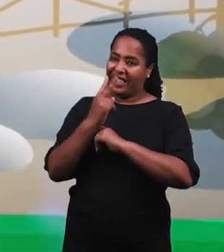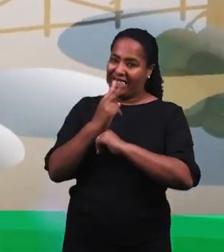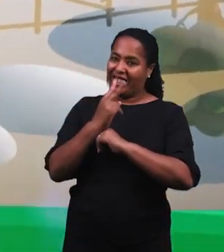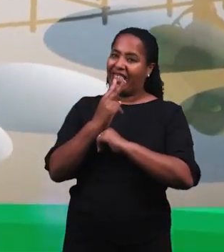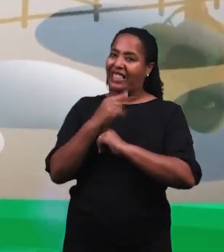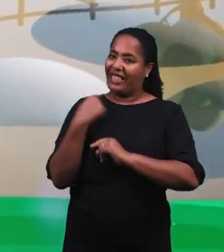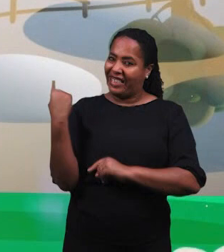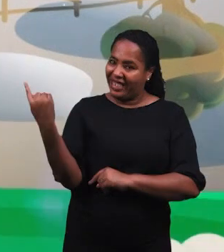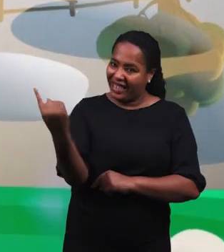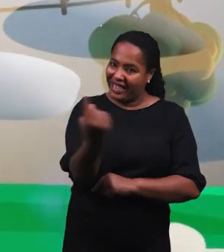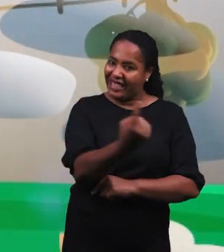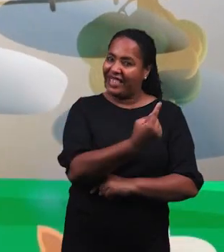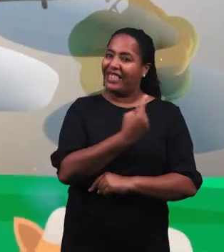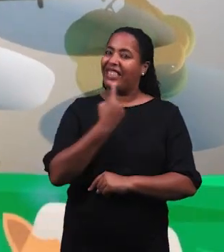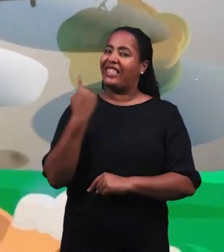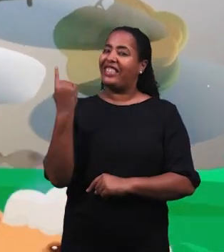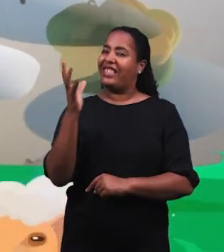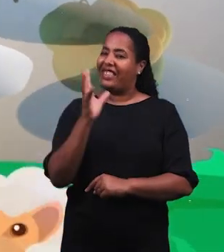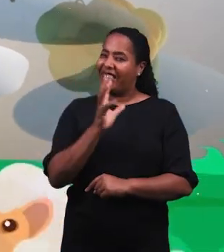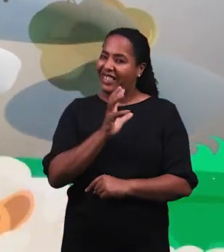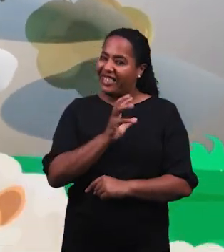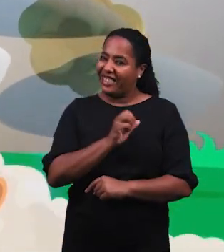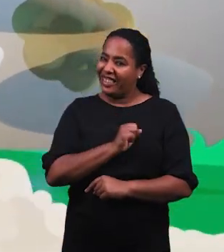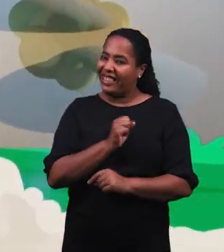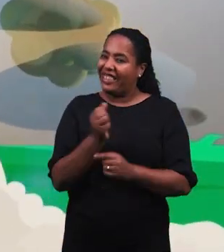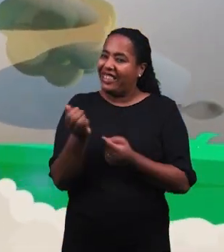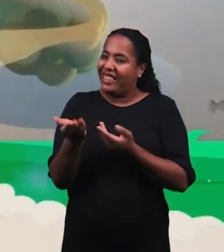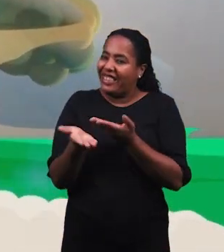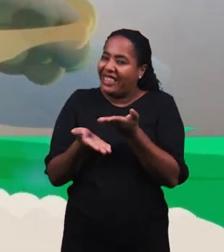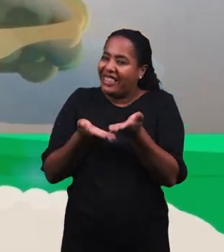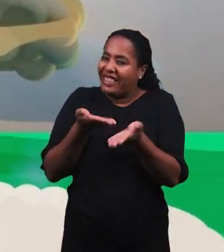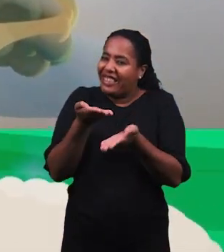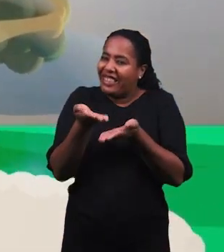который заботится о нас с такой любовью.